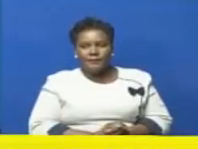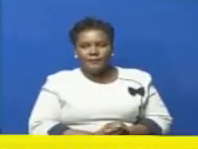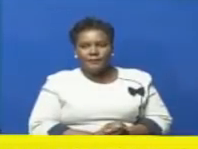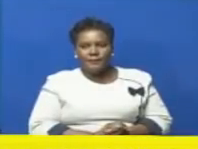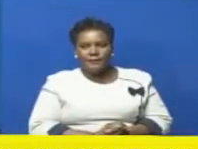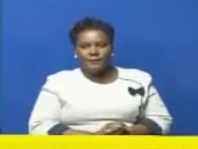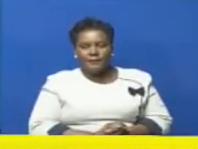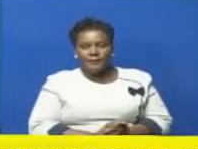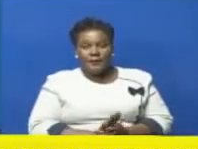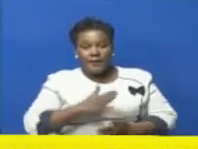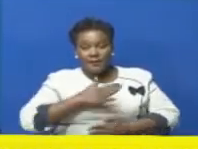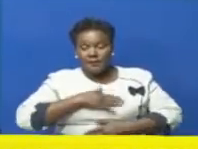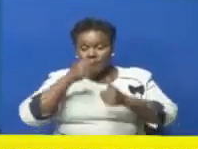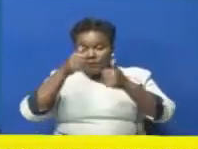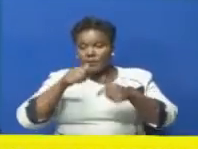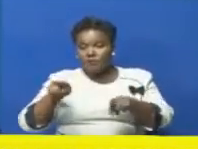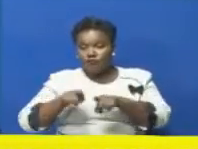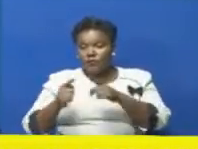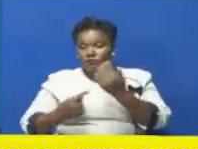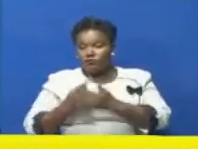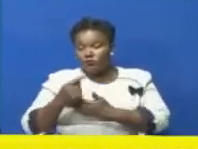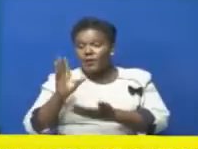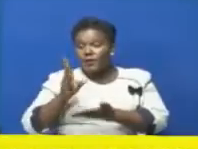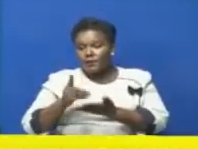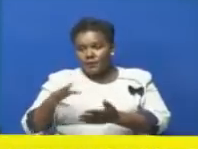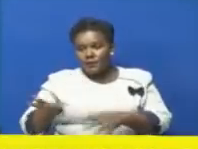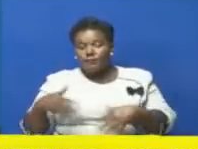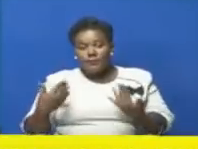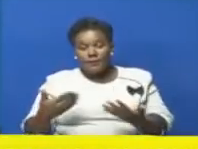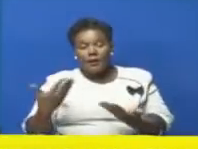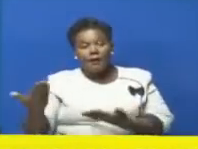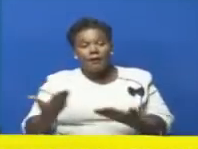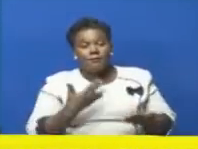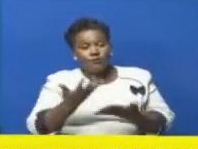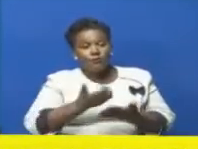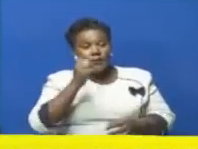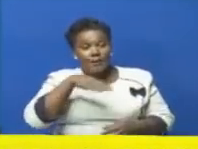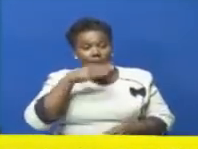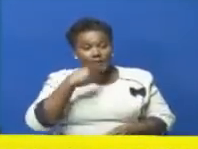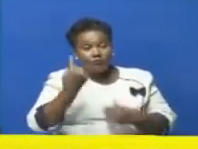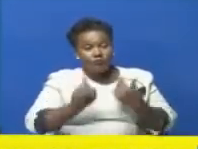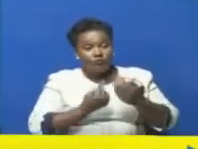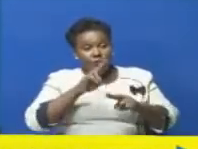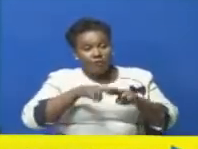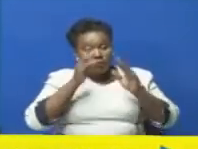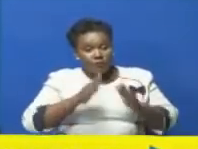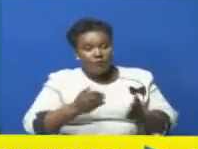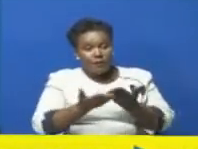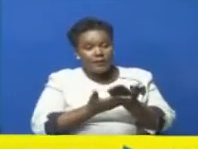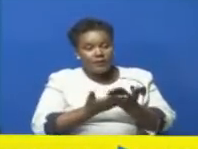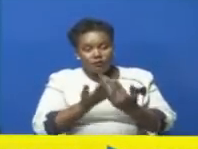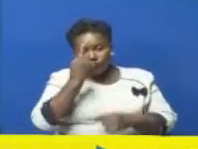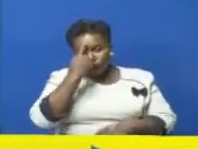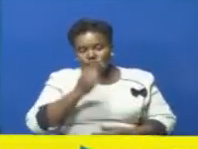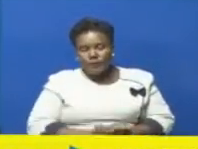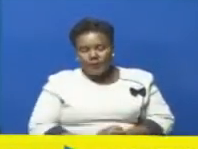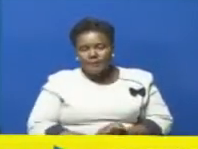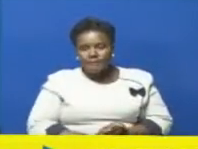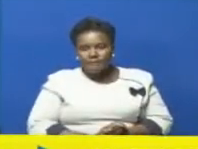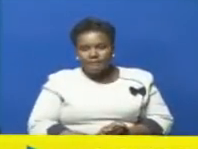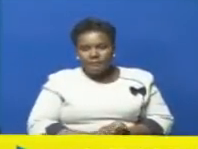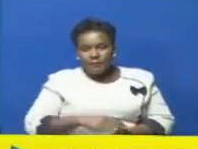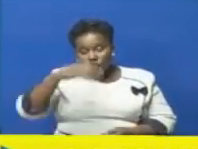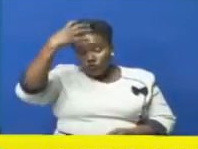Asante Dar es Salaam, na sasa ni makao makuu ya nchi Dodoma. Mimi ni Nora Uledi, karibu. Shehe wa mkoa wa